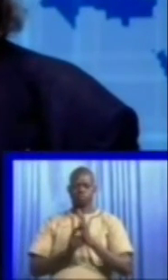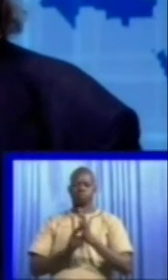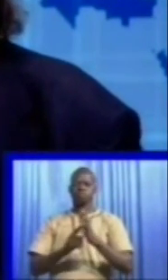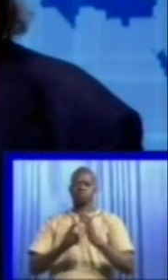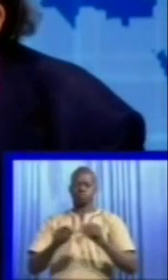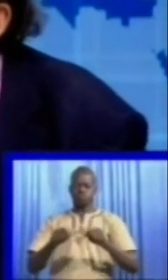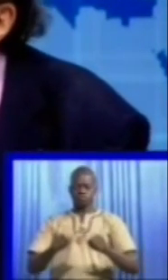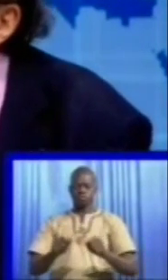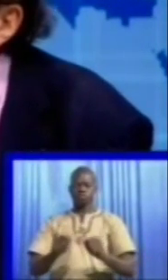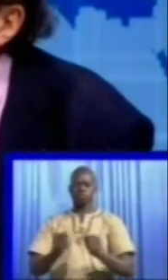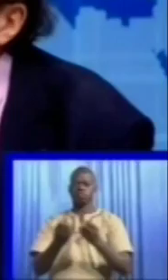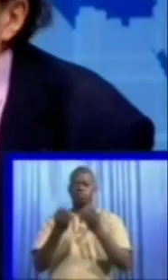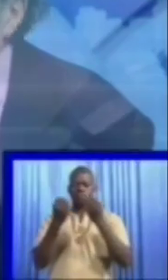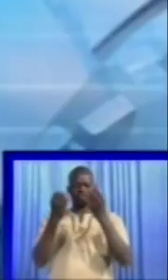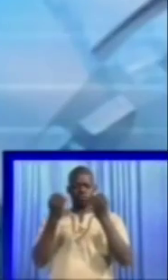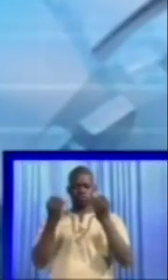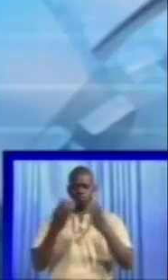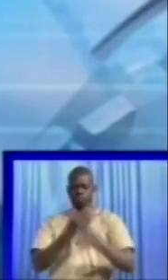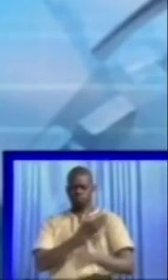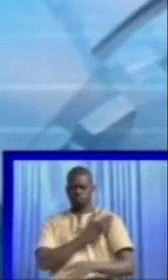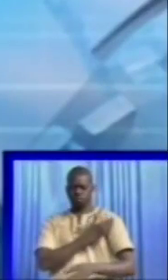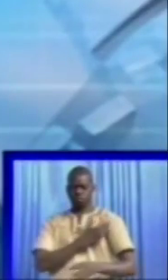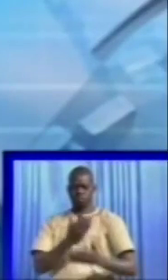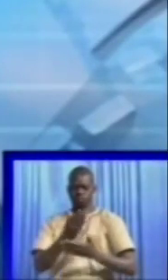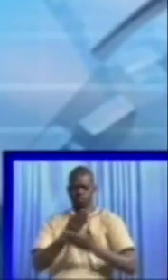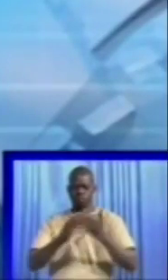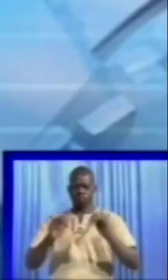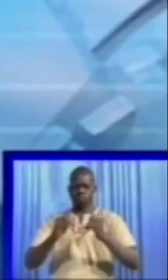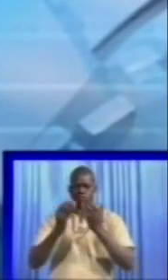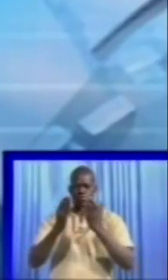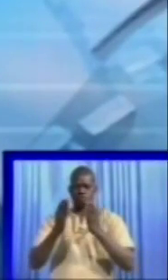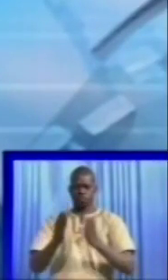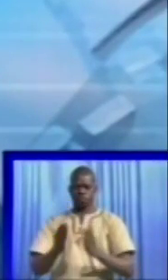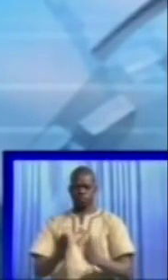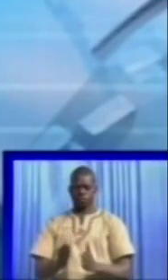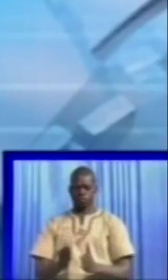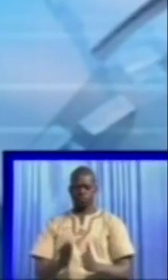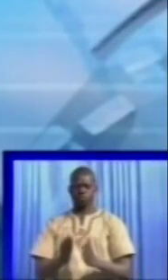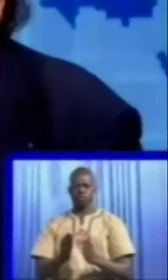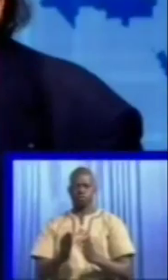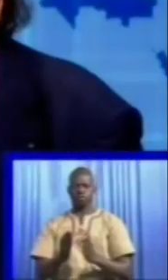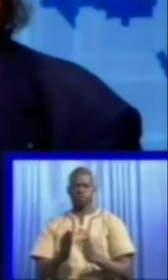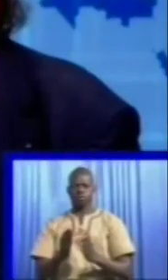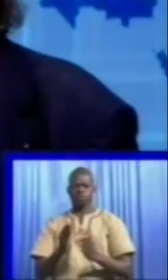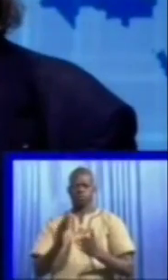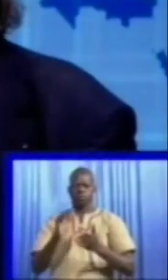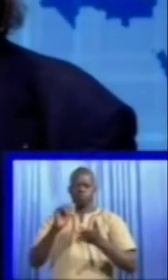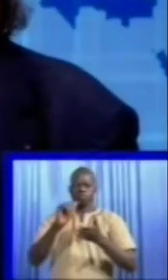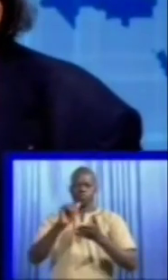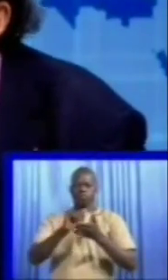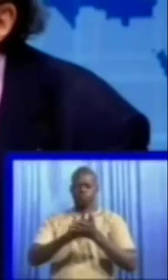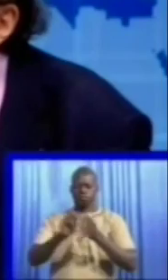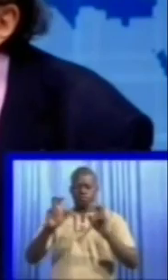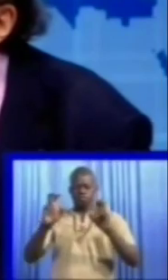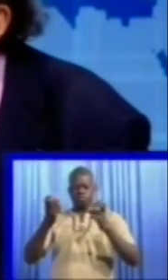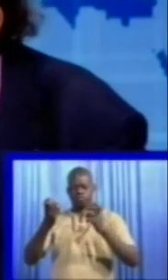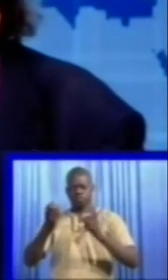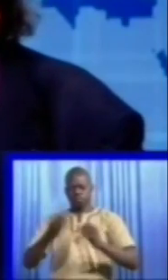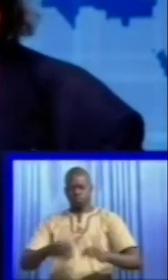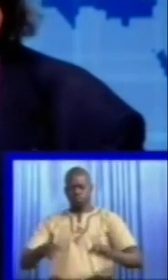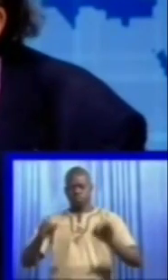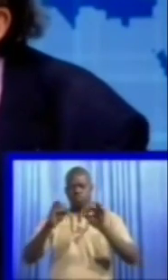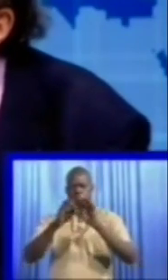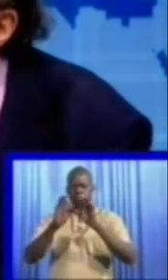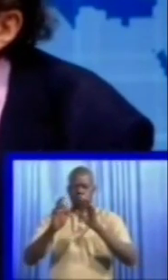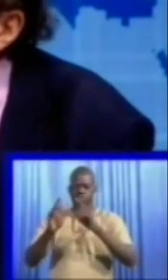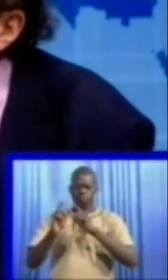une immense rigueur de la part du journaliste. Et c'est un des thèmes essentiels que nous allons aborder